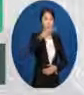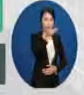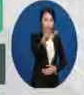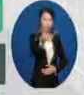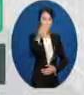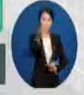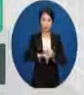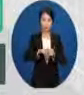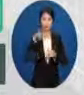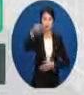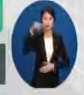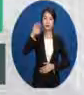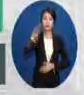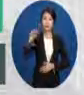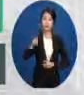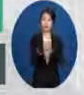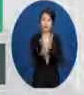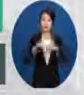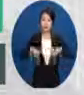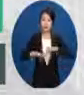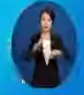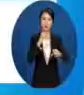방문해 이발과 미용봉사를 실시했습니다.